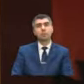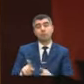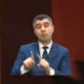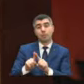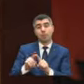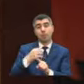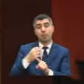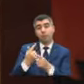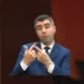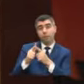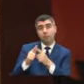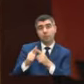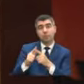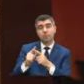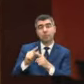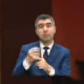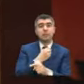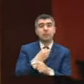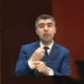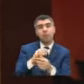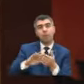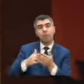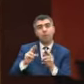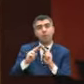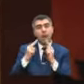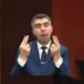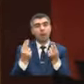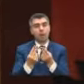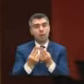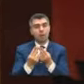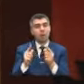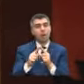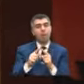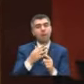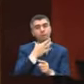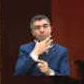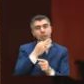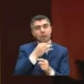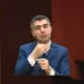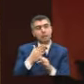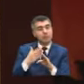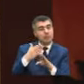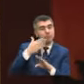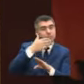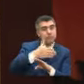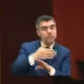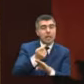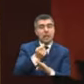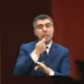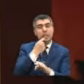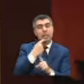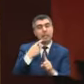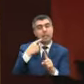للصحة، والتي من بين أهدافها الأساسية هي تحقيق الولوج الشامل للأدوية